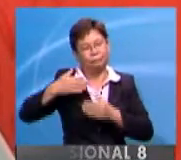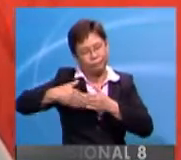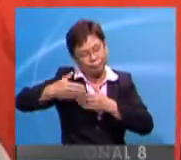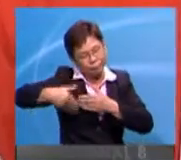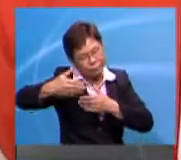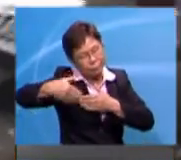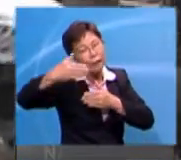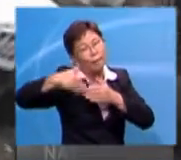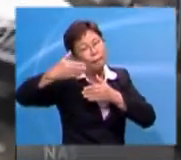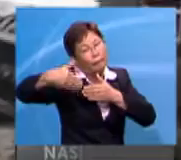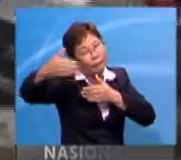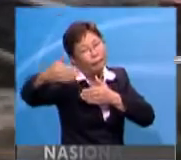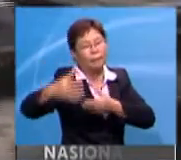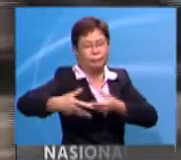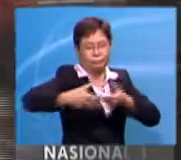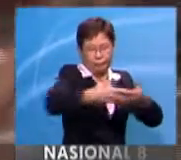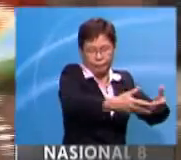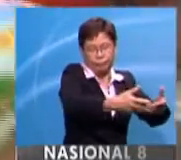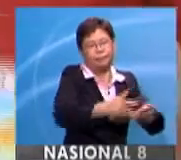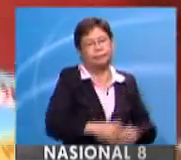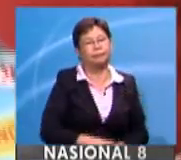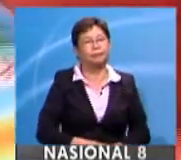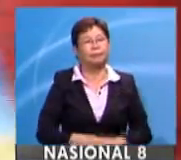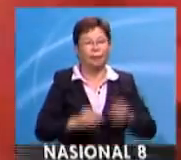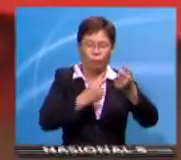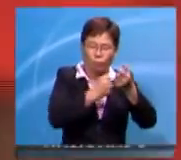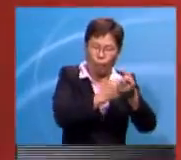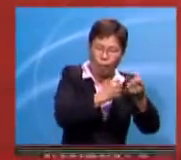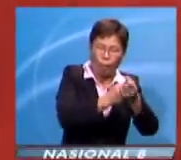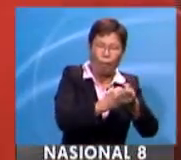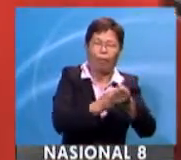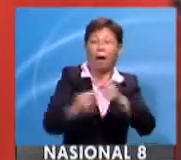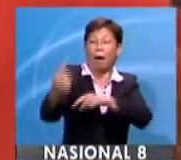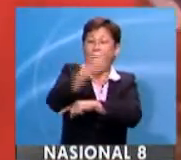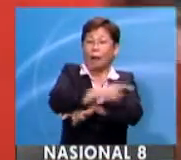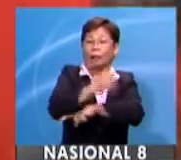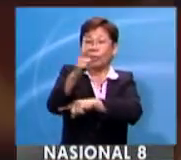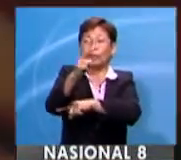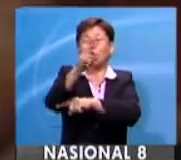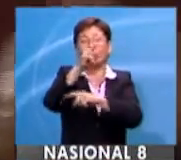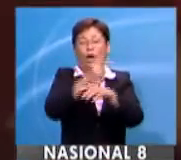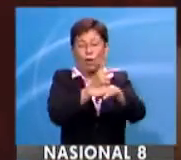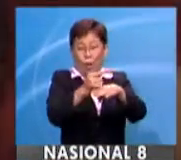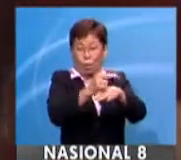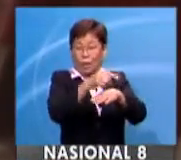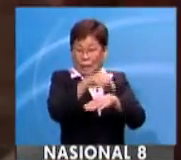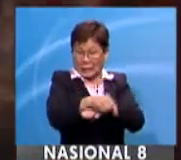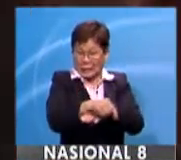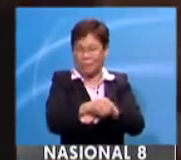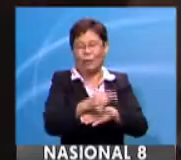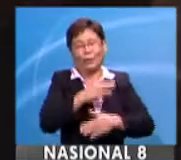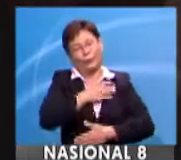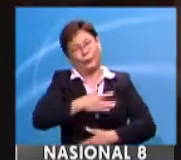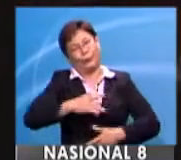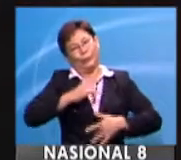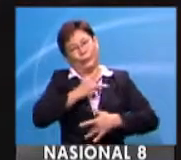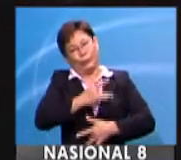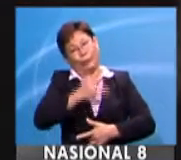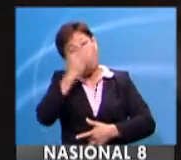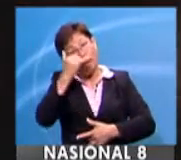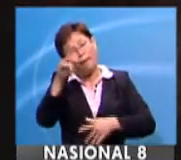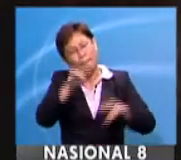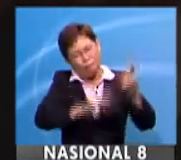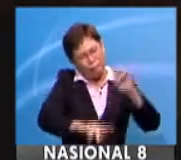ke semasa sumbangan yang masuk hari kedua oleh Badan korporat Ini amat dihargai memandangkan